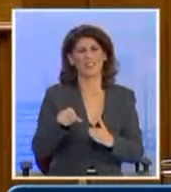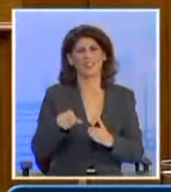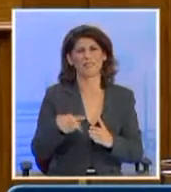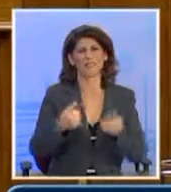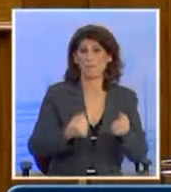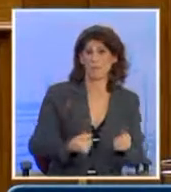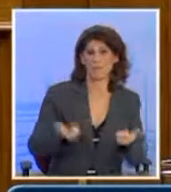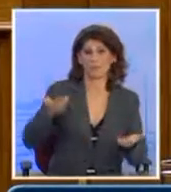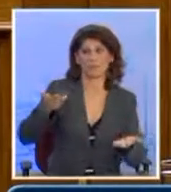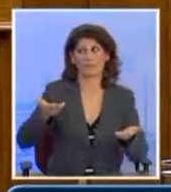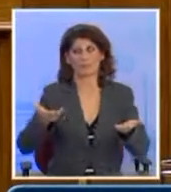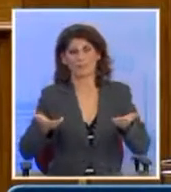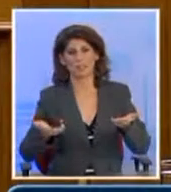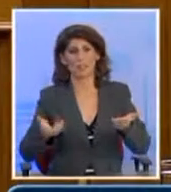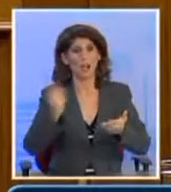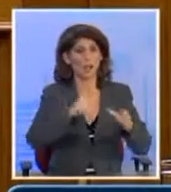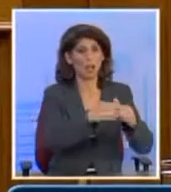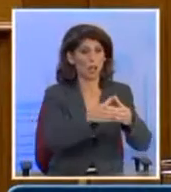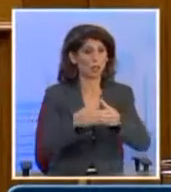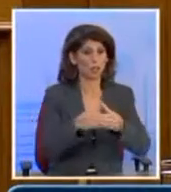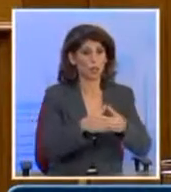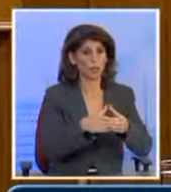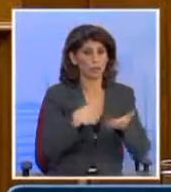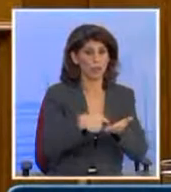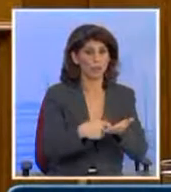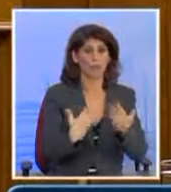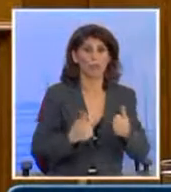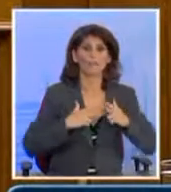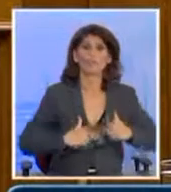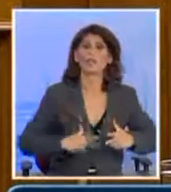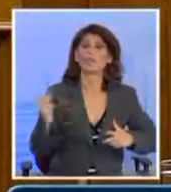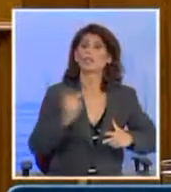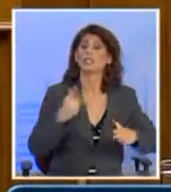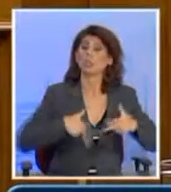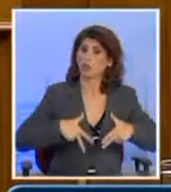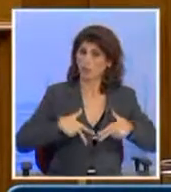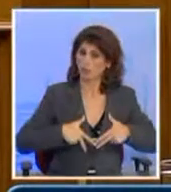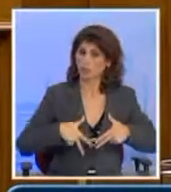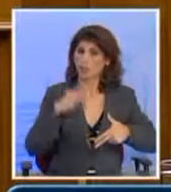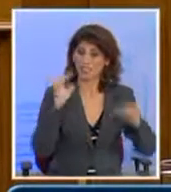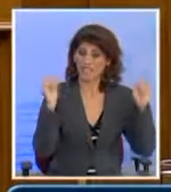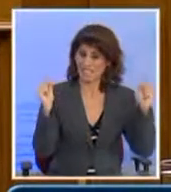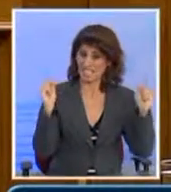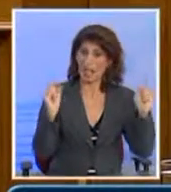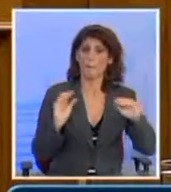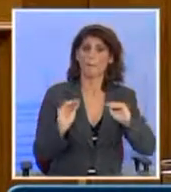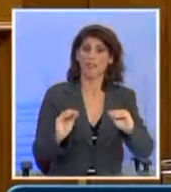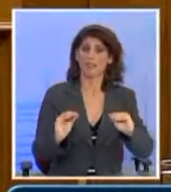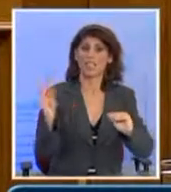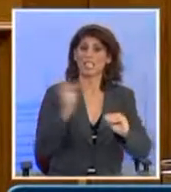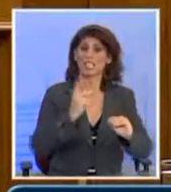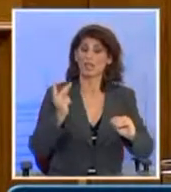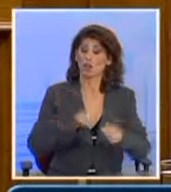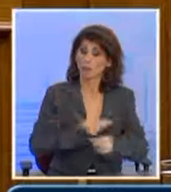ώρα που άλλες κατηγορίες φορολογουμένων απολαμβάνουν τα ωφέλη του κοινωνικού κράτους, δηλαδή υγεία, παιδεία,